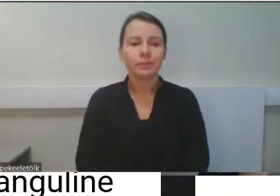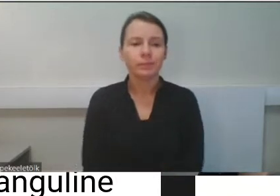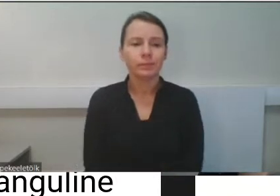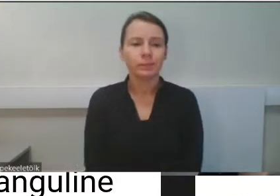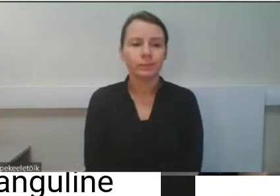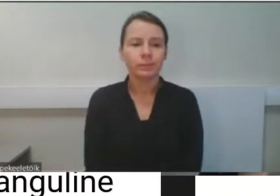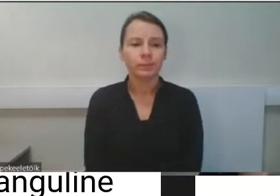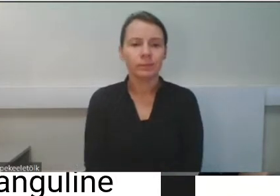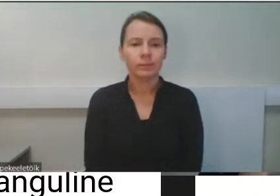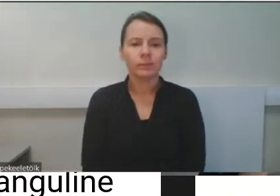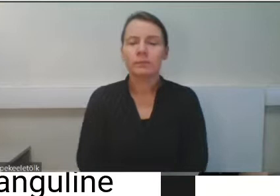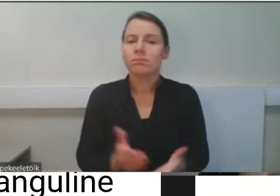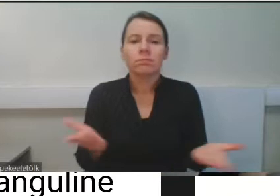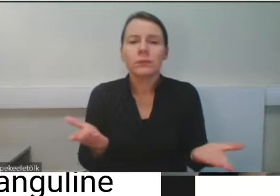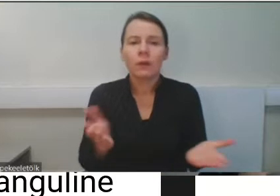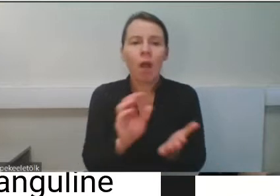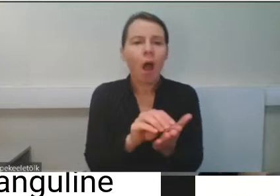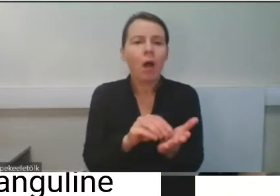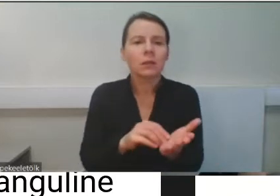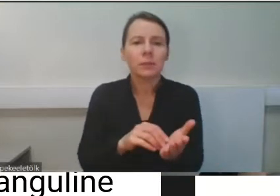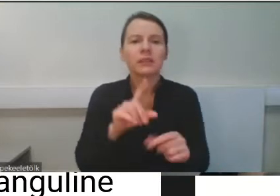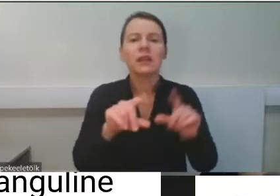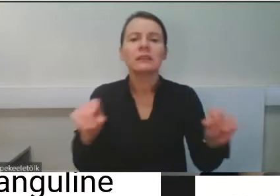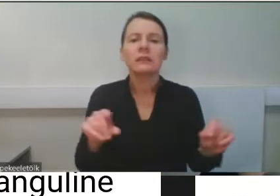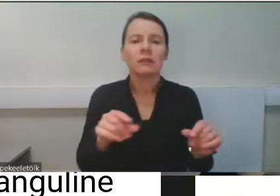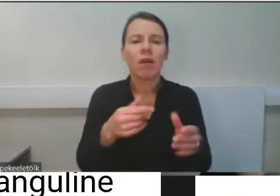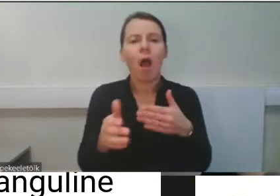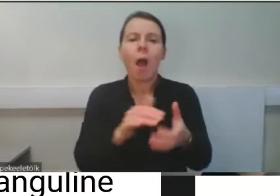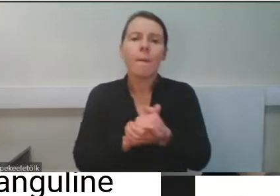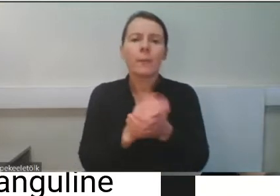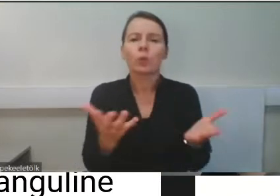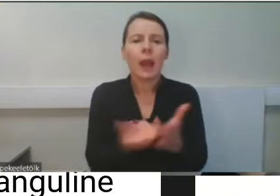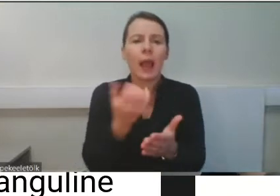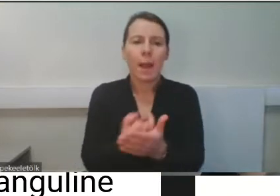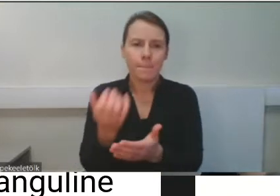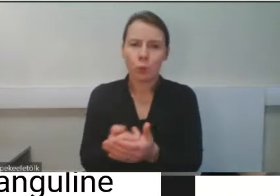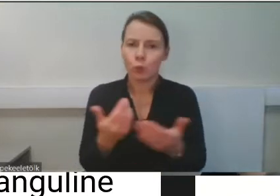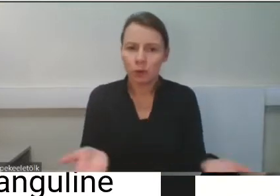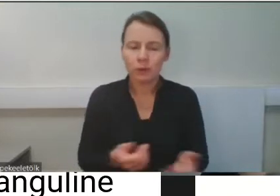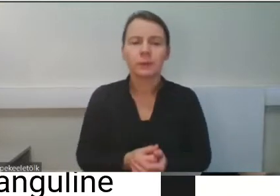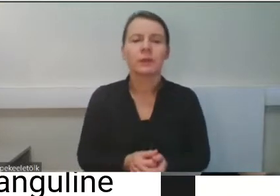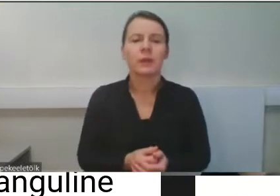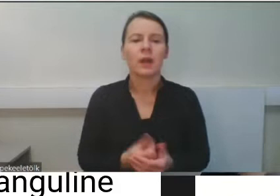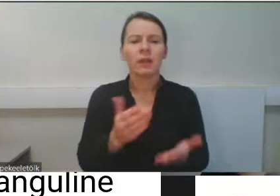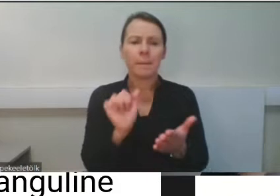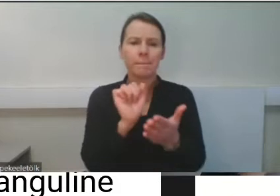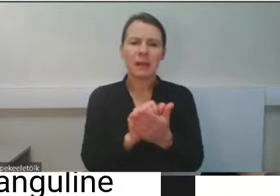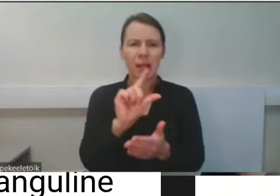erinevaid valdkondade andmeid avaldada siis ka siis nii puudega inimeste kui siis vähenenud töövõime